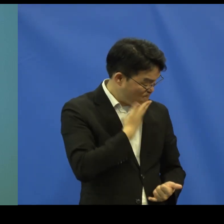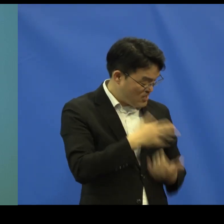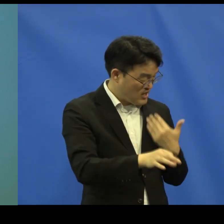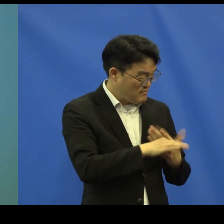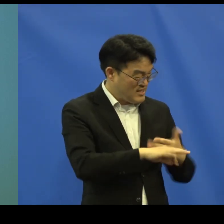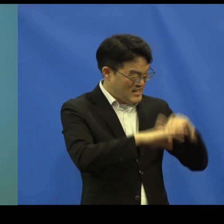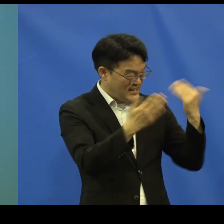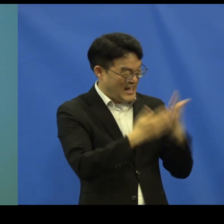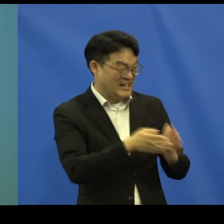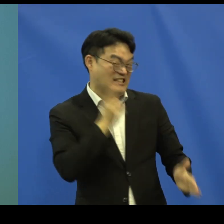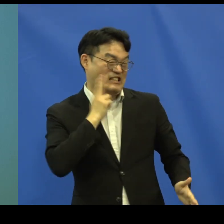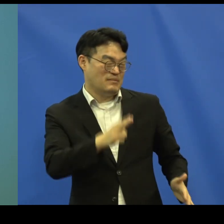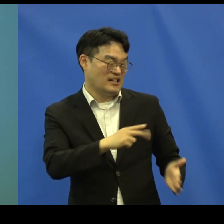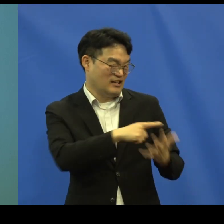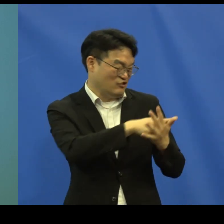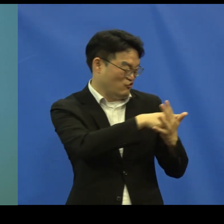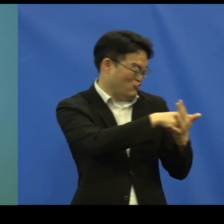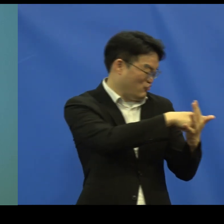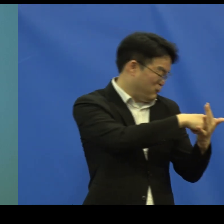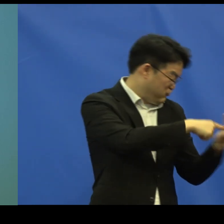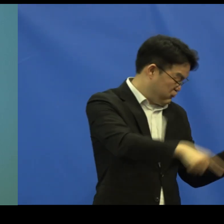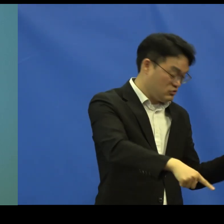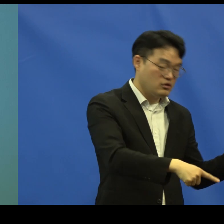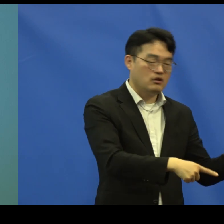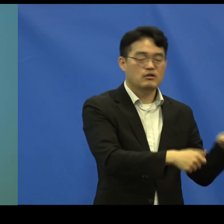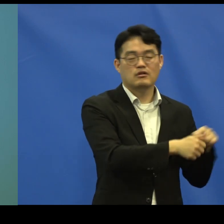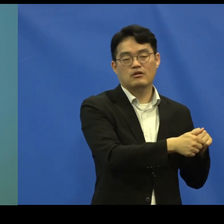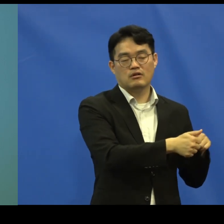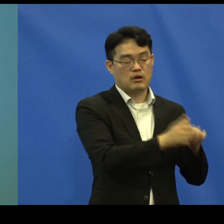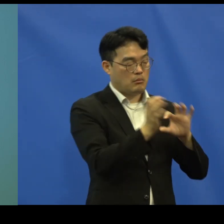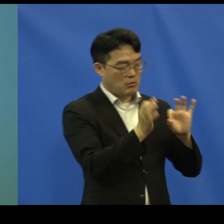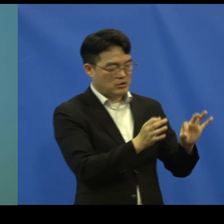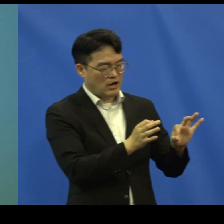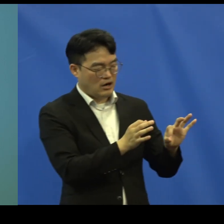사랑하는 성도 여러분, 우리의 삶 속에